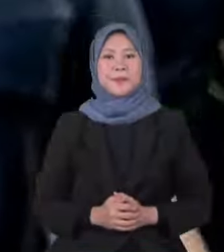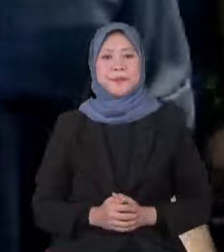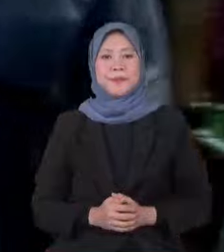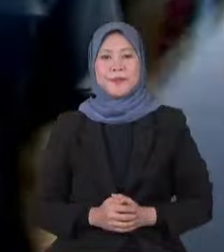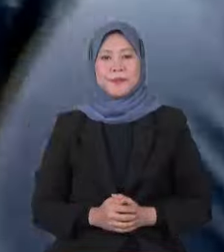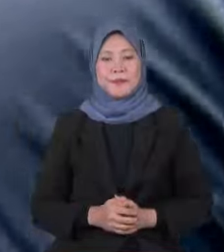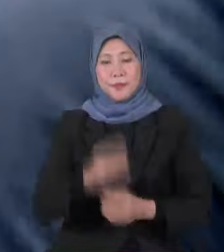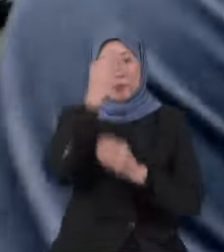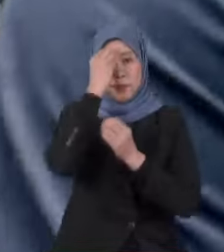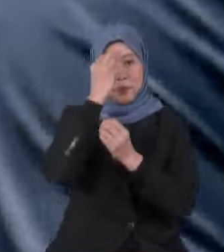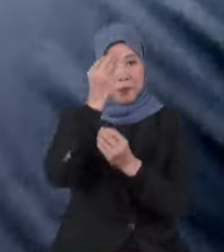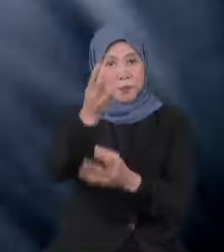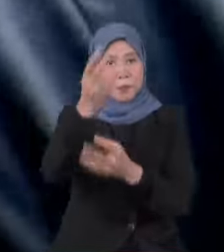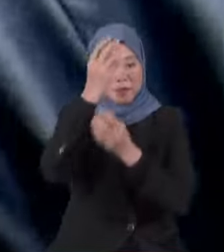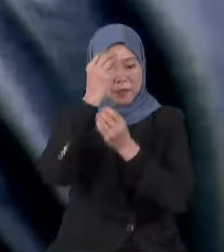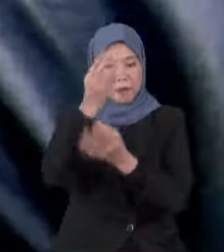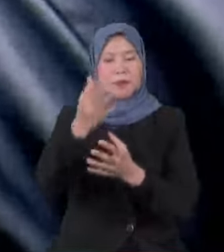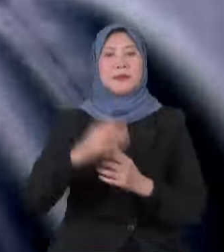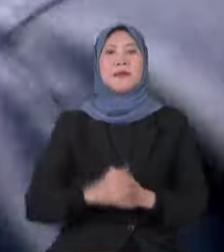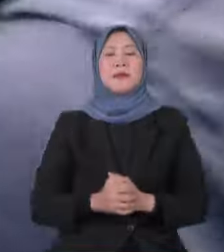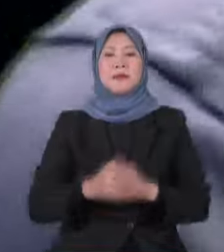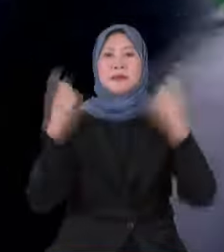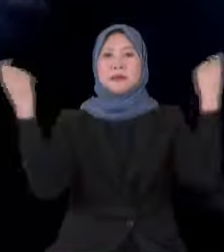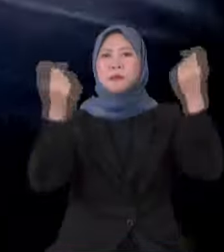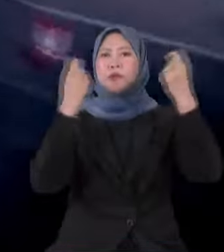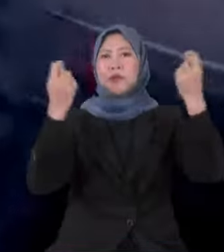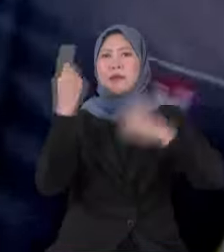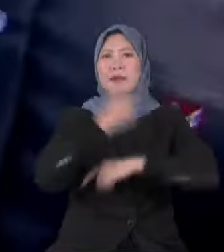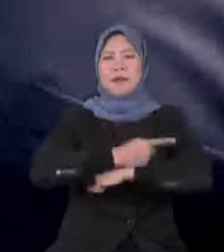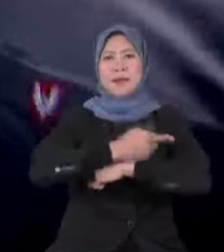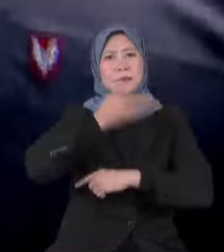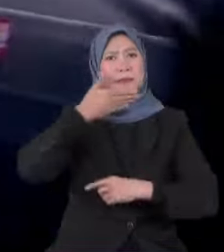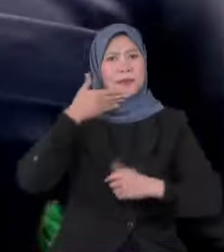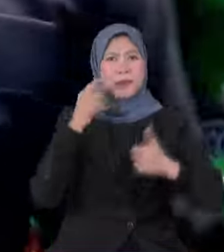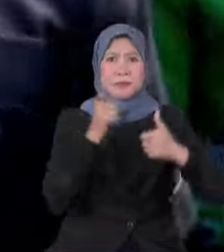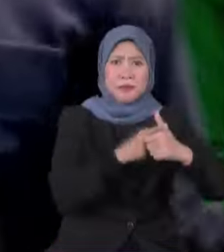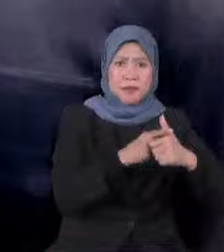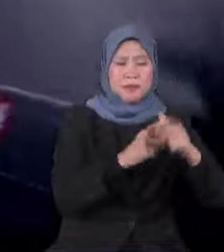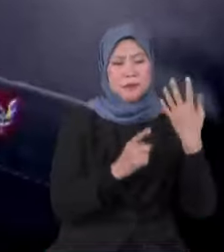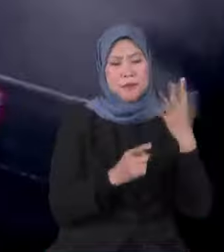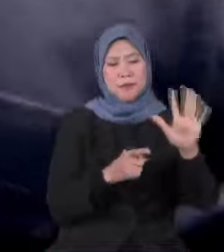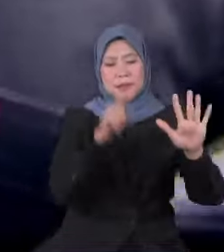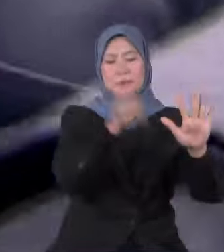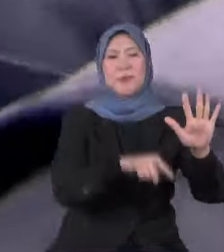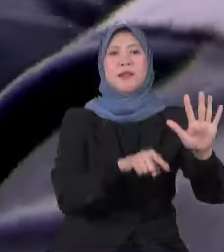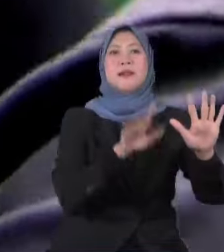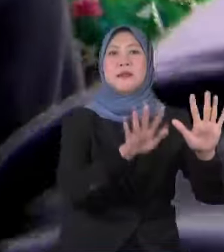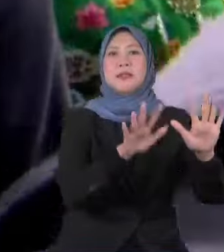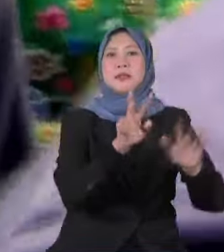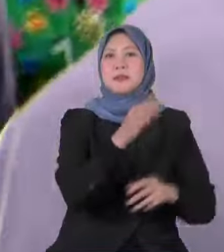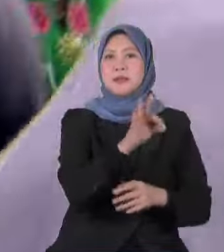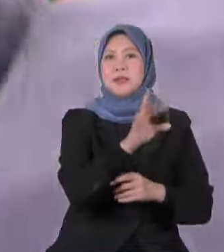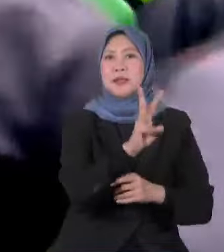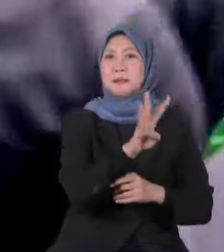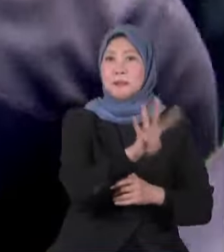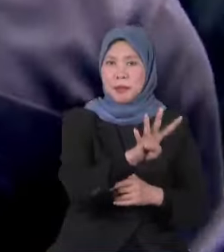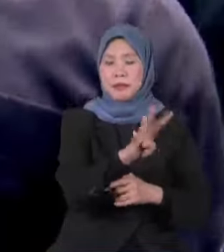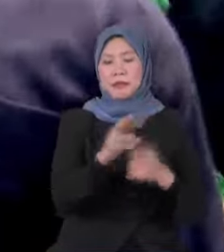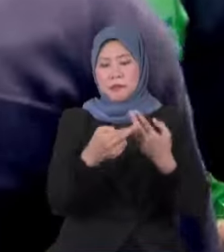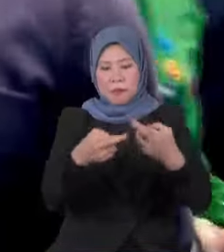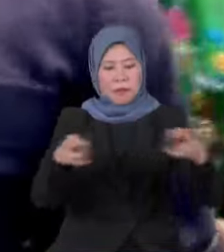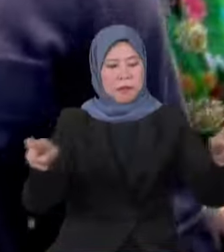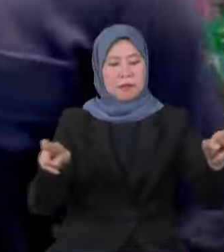Dan untuk makluman anda juga, sambutan Hari Belia yang pertama adalah pada 15 Mei 1964. Ia